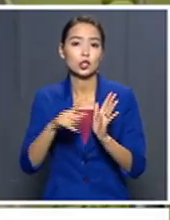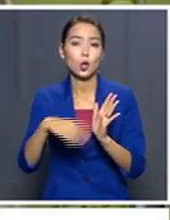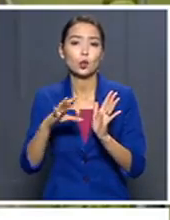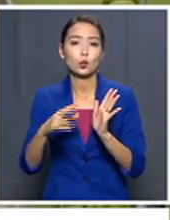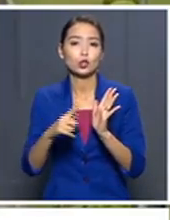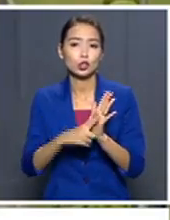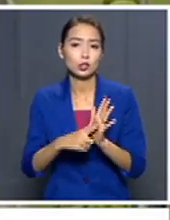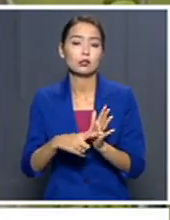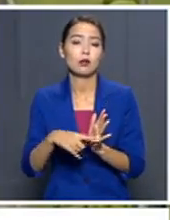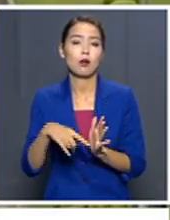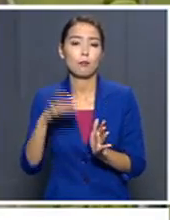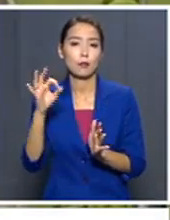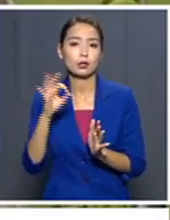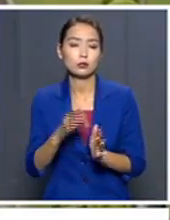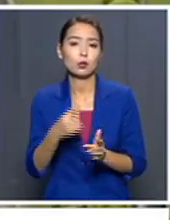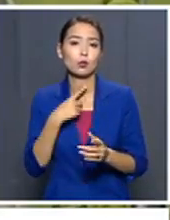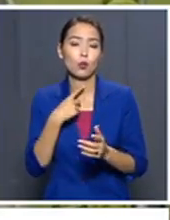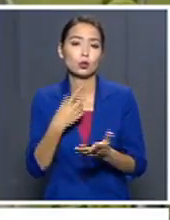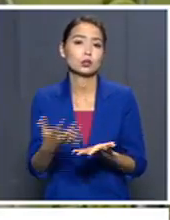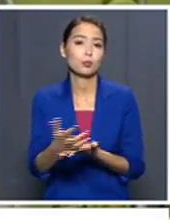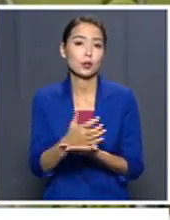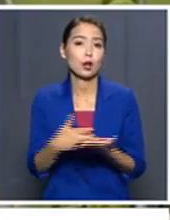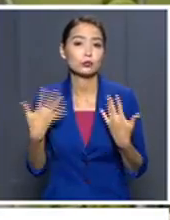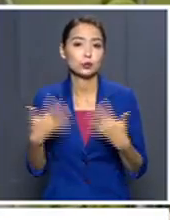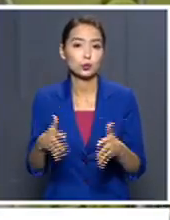47.7% дауыс жинаған. Бұл оның қарсыластан